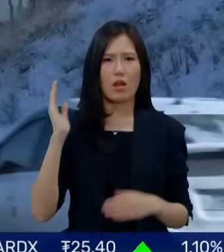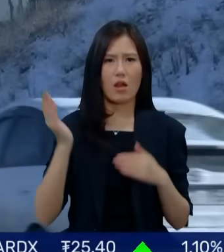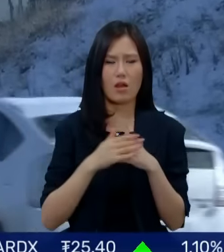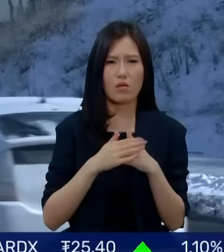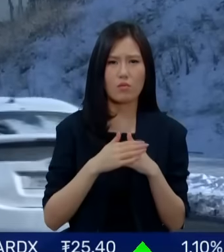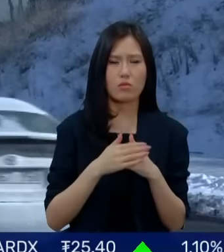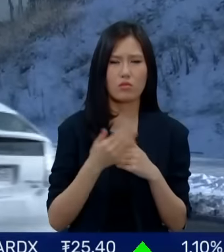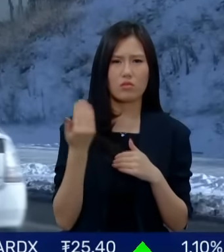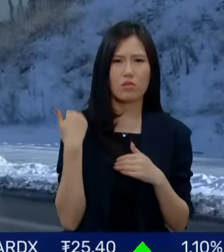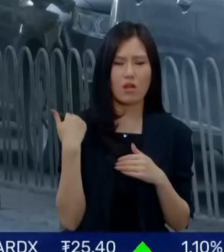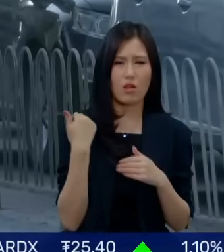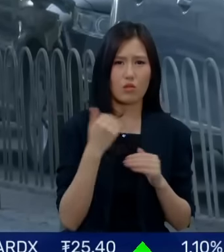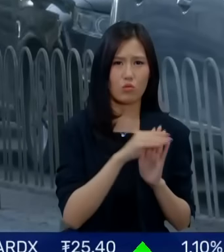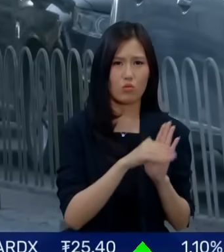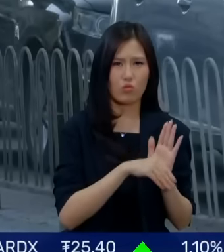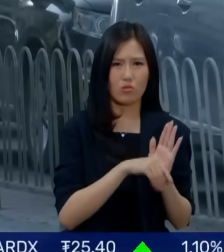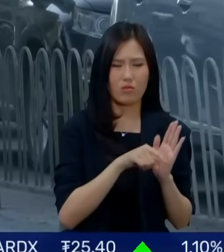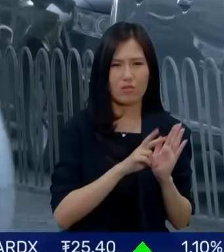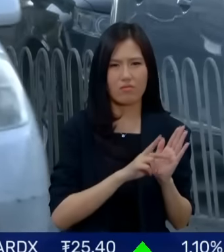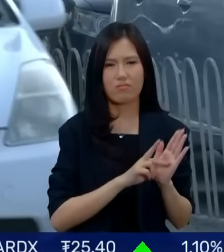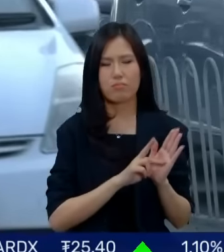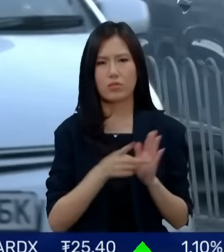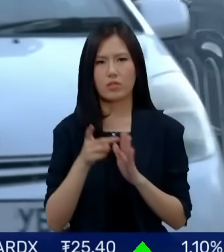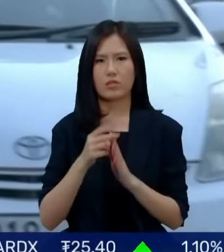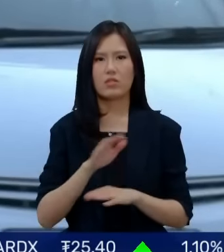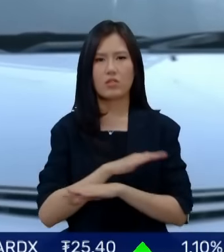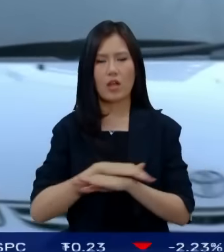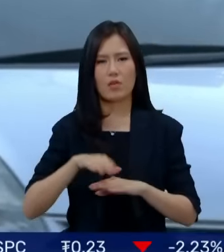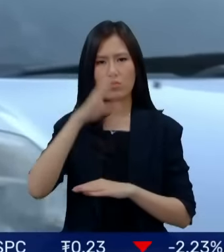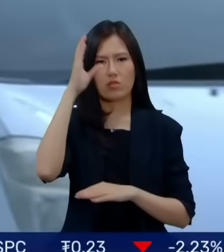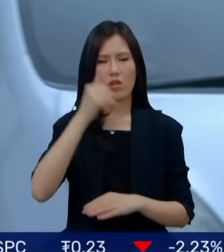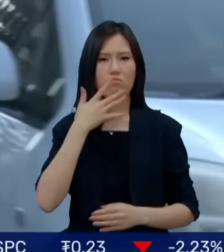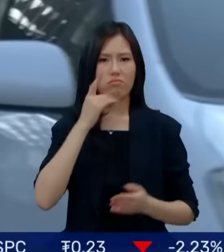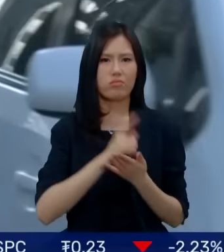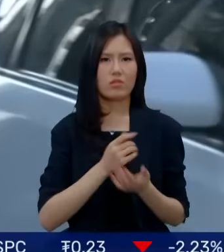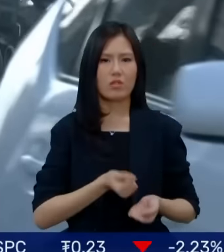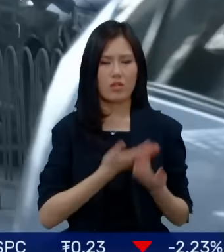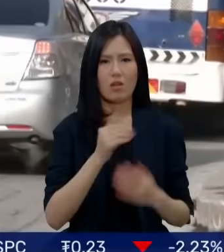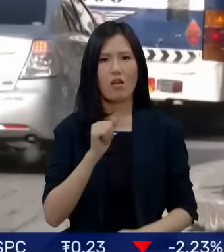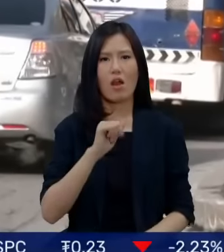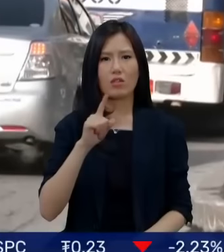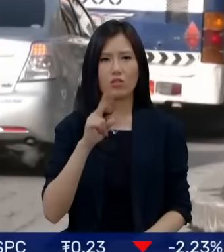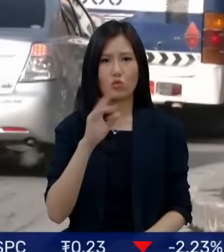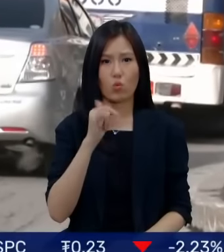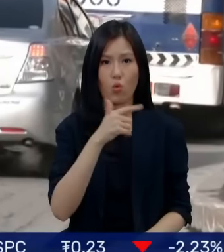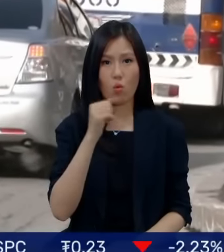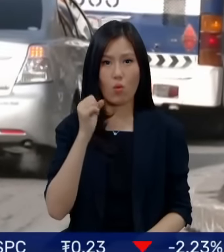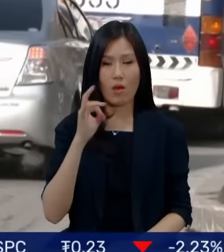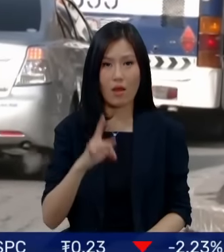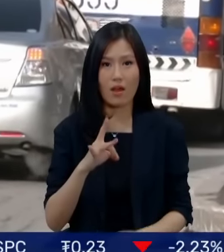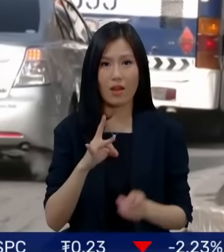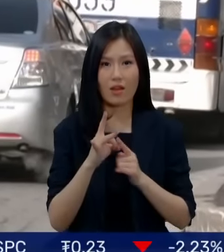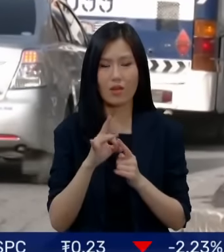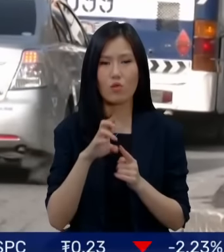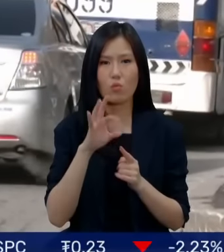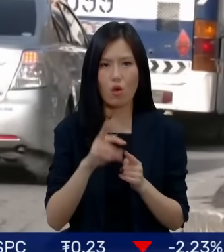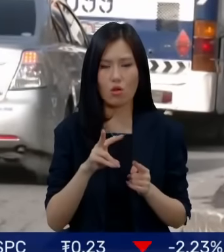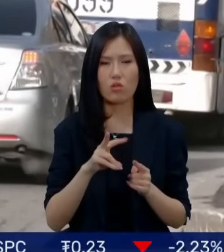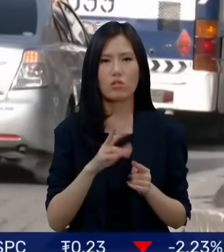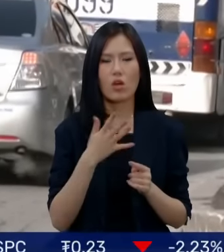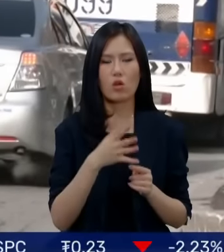өмнөх журмын тухайд ондоо өөрчлөн зам тээвэр хөгжлийн сайдын тушаал гарч Азийн гих тодтголтой тээврийн хэрэгслийн улсын дугаарыг дуудлага